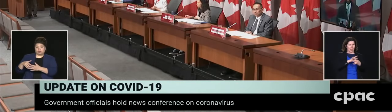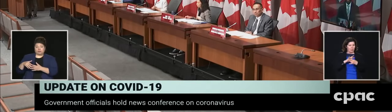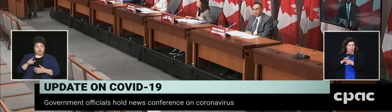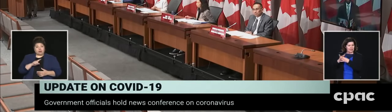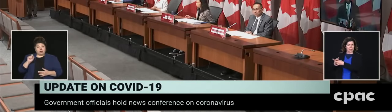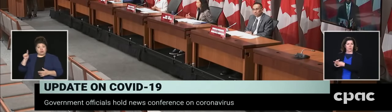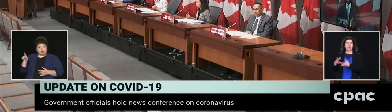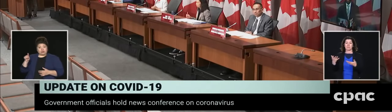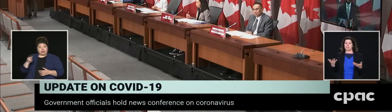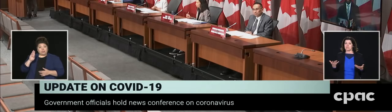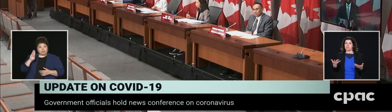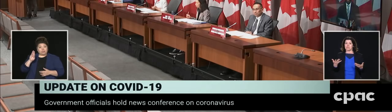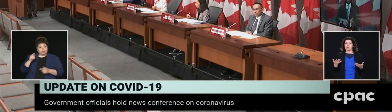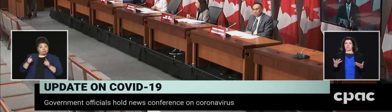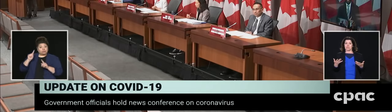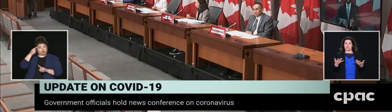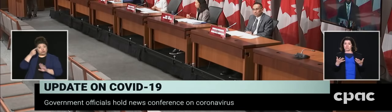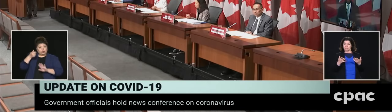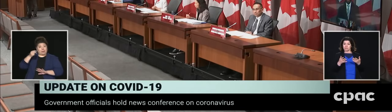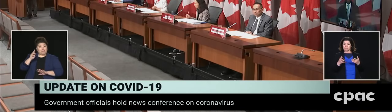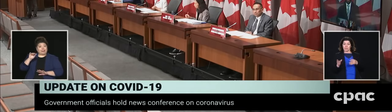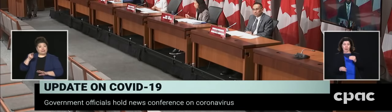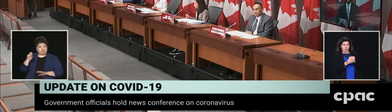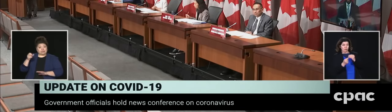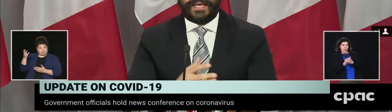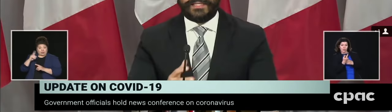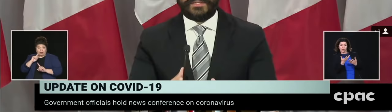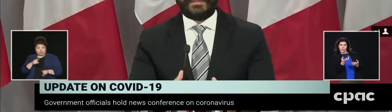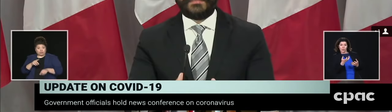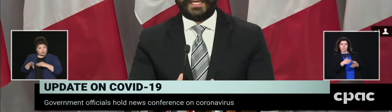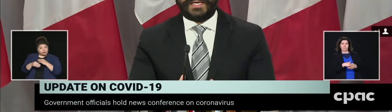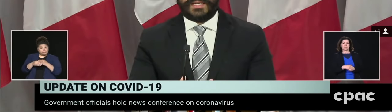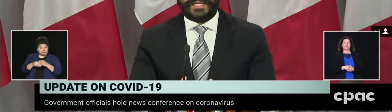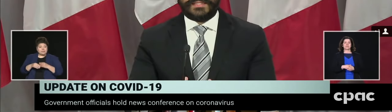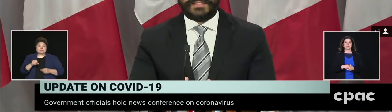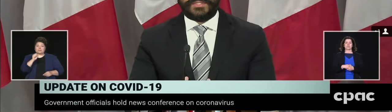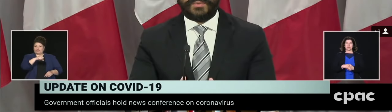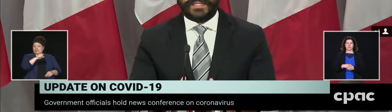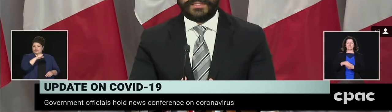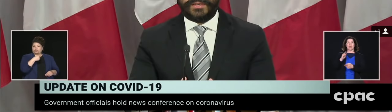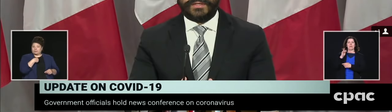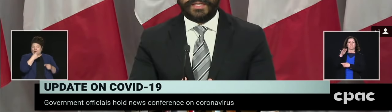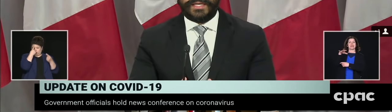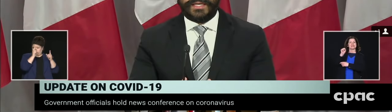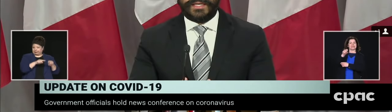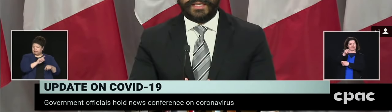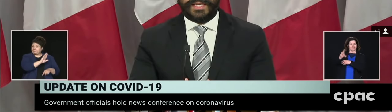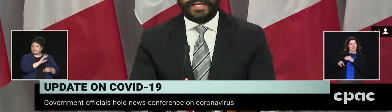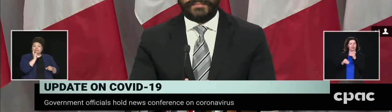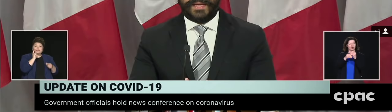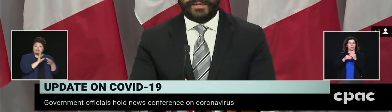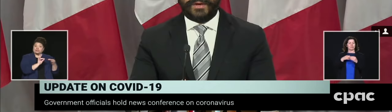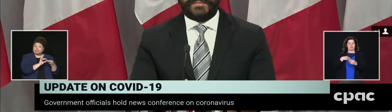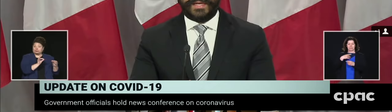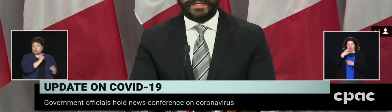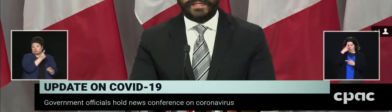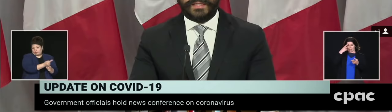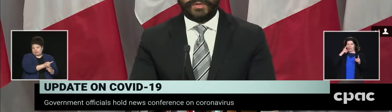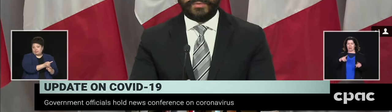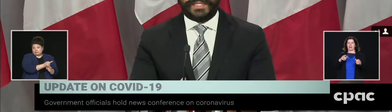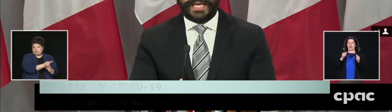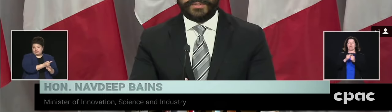Oui, je suis d'accord avec ma collègue. Elle a raison. La situation est maintenant